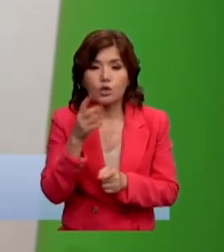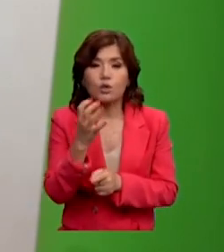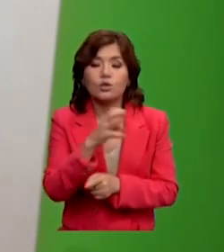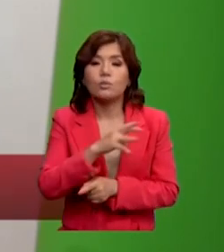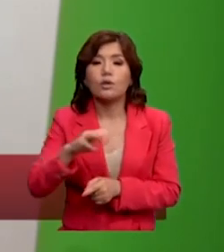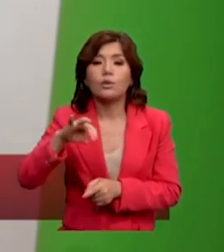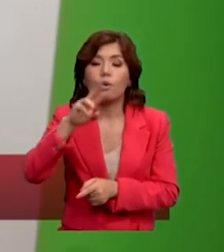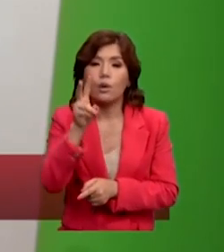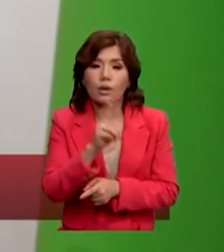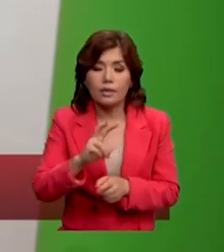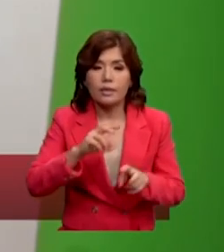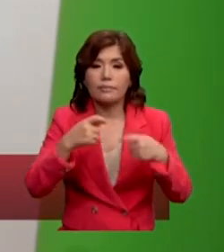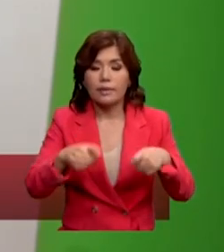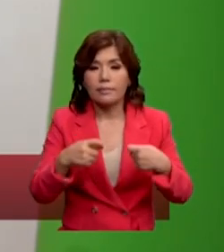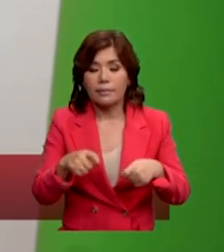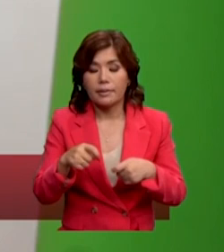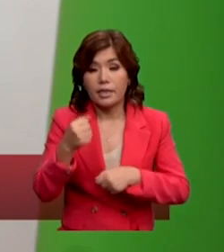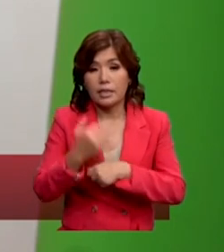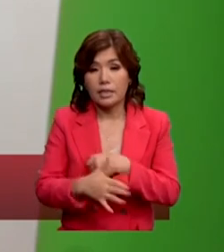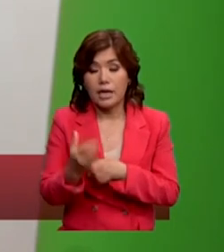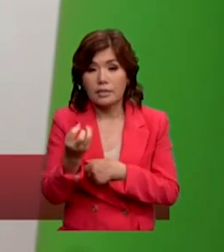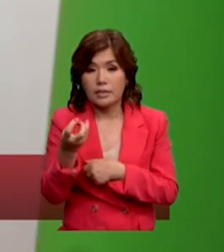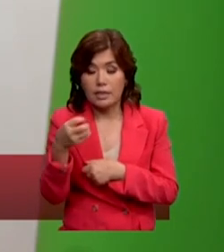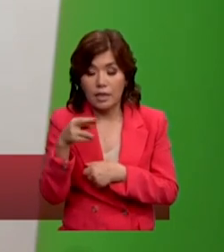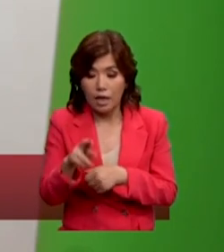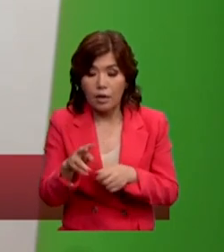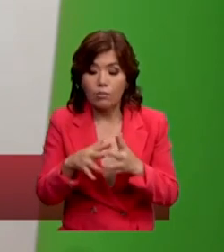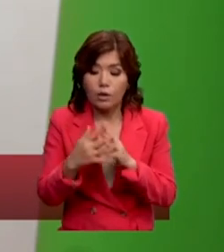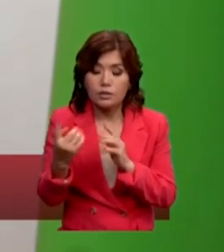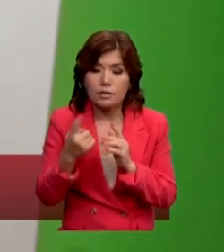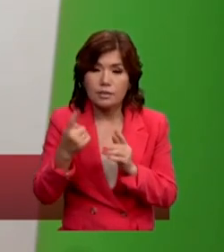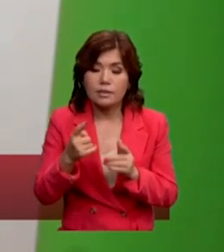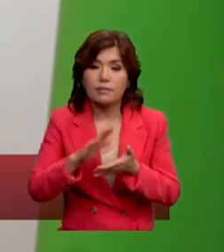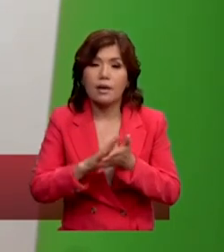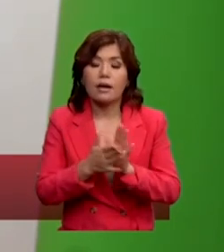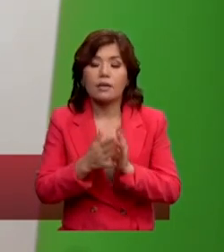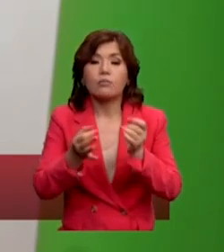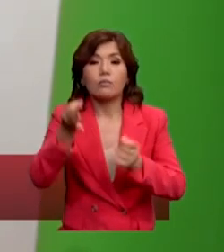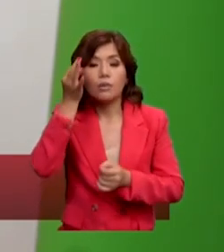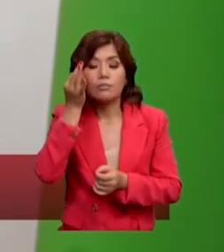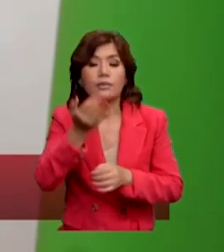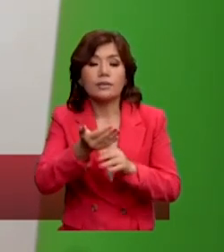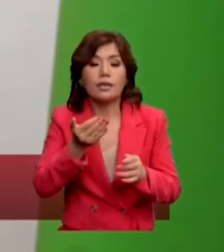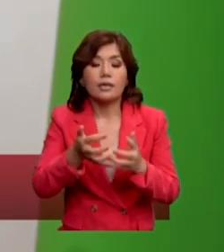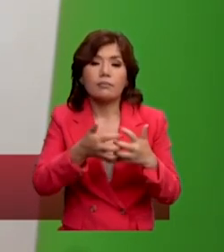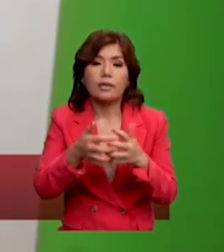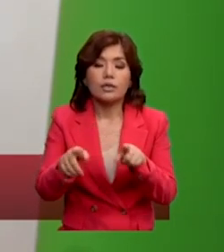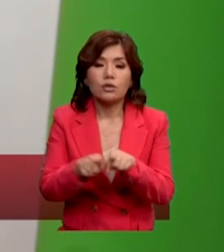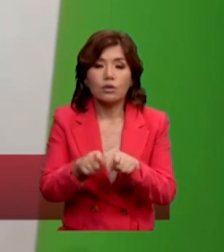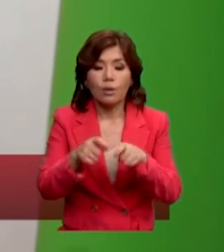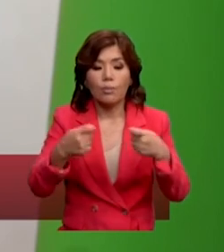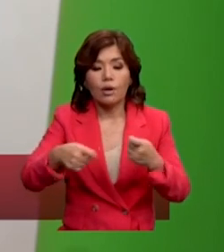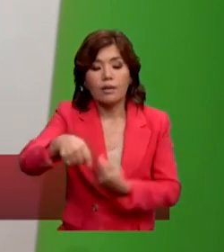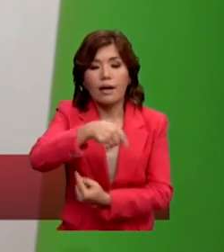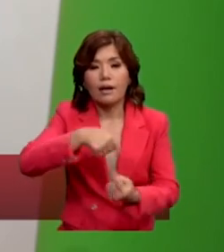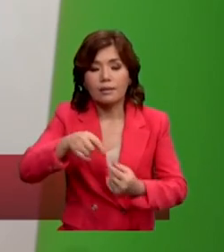миллион долларлық сауда айналымы. Ал Орталық Азияның ауыл шаруашылығы саласындағы әлеуетін ескерсек, тараптар арасындағы тауар айналымын